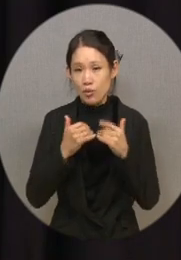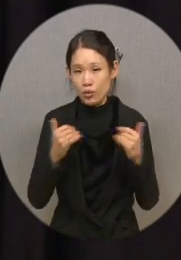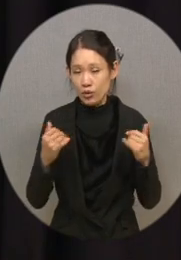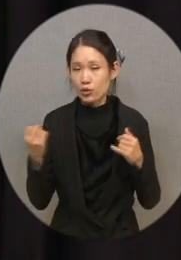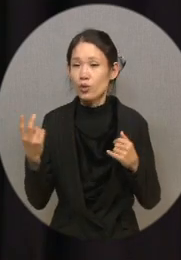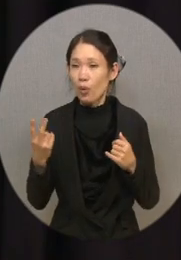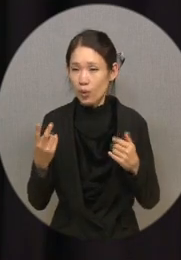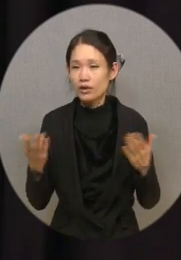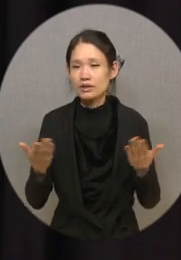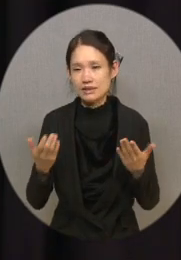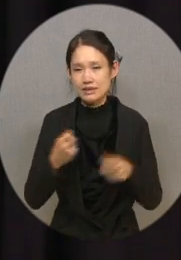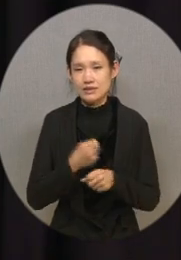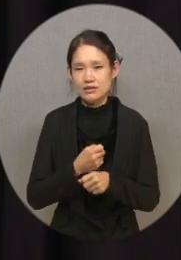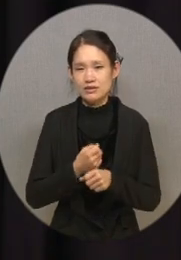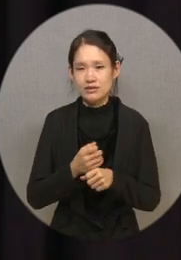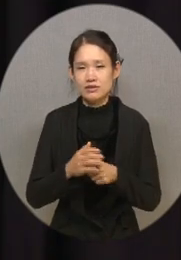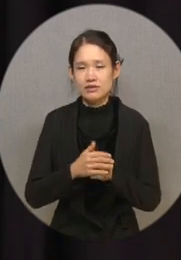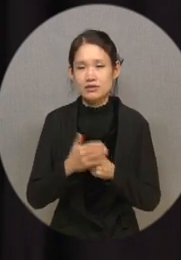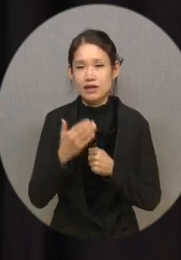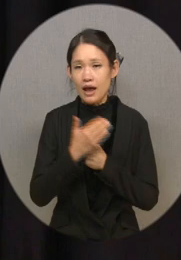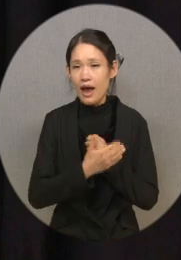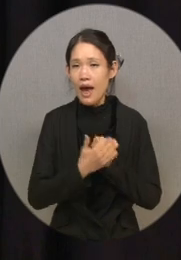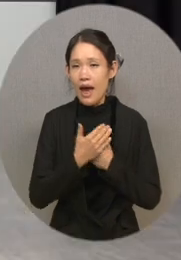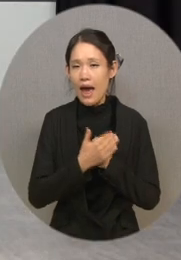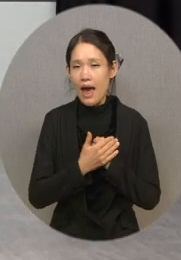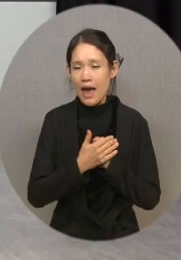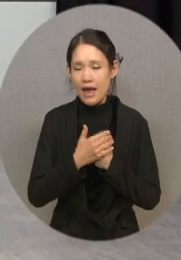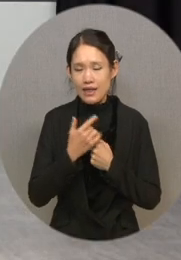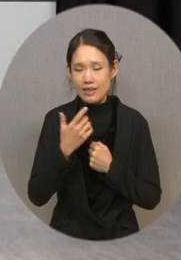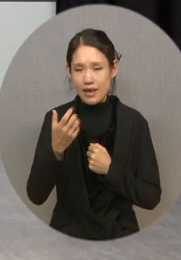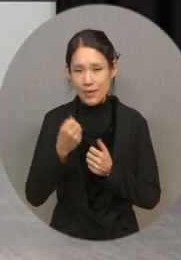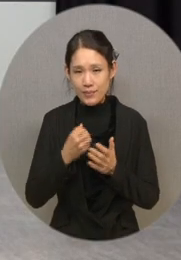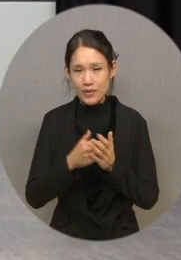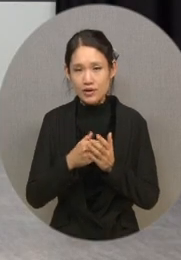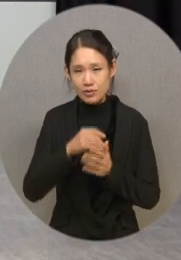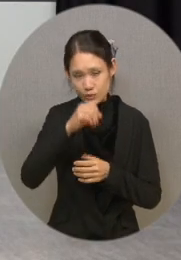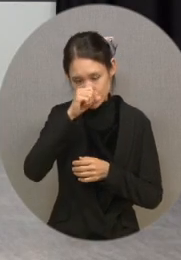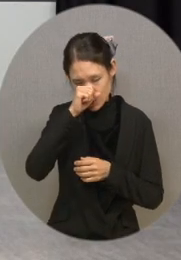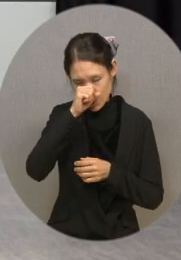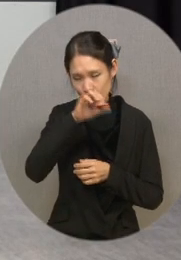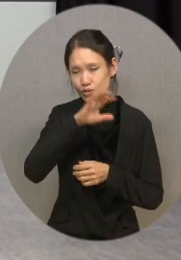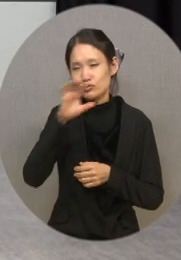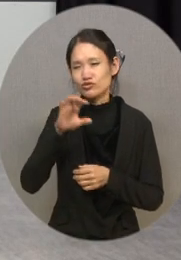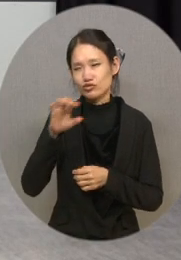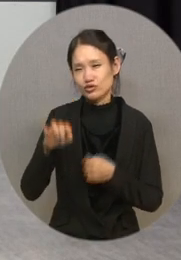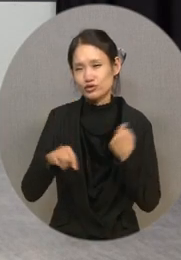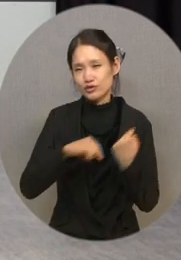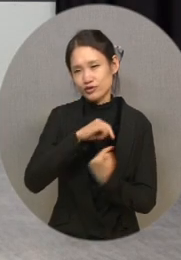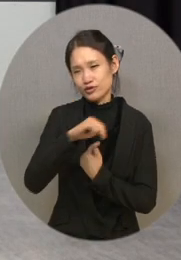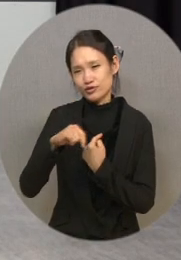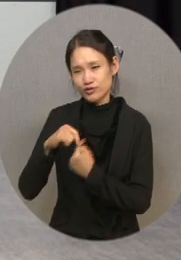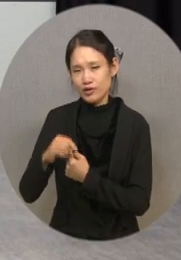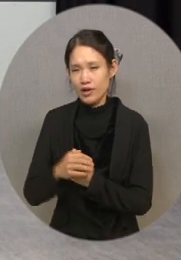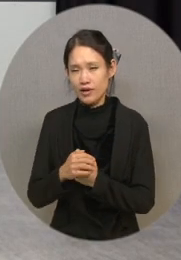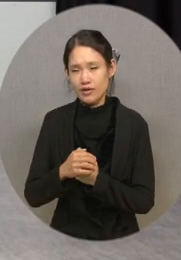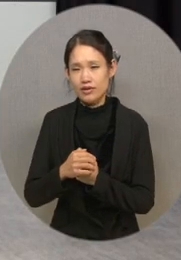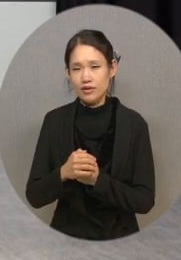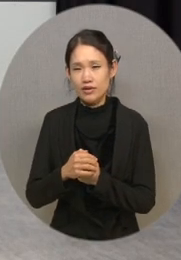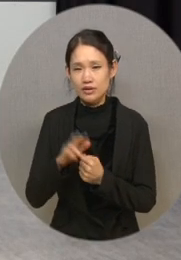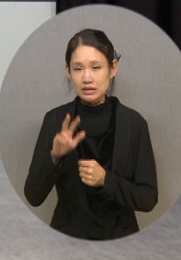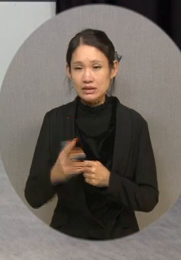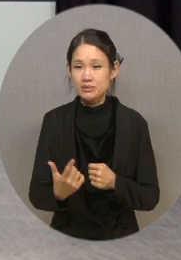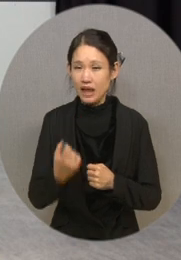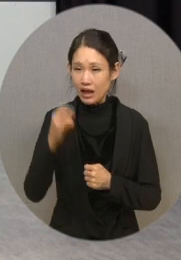또 일을 하고 있는 거예요. 그게 저는 봤으니까. 선순환이라고 봅니다. 그러니까 그게 당장